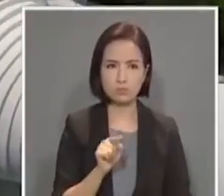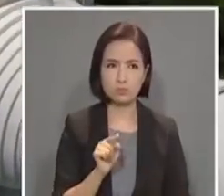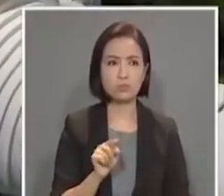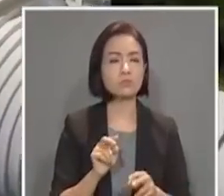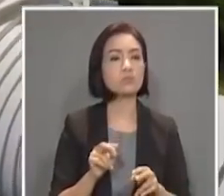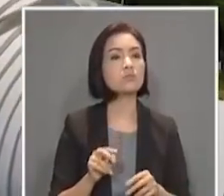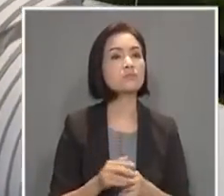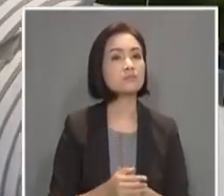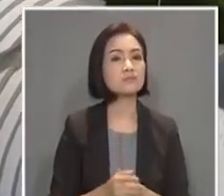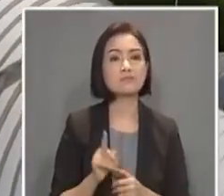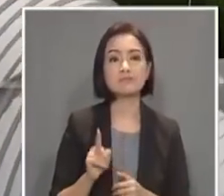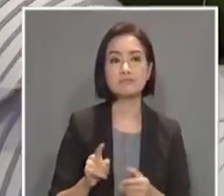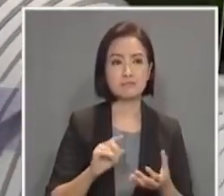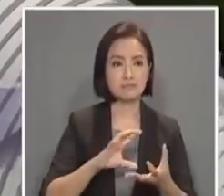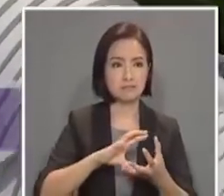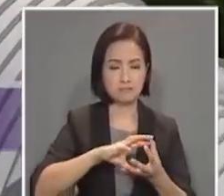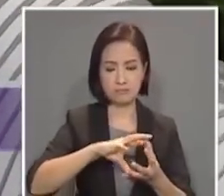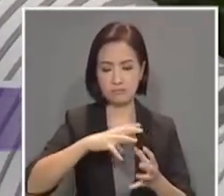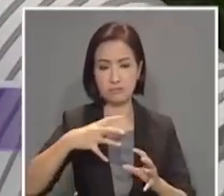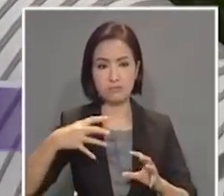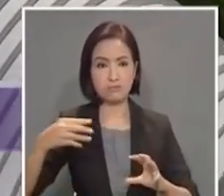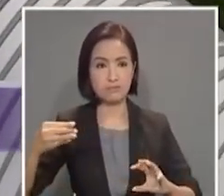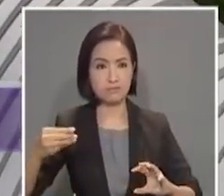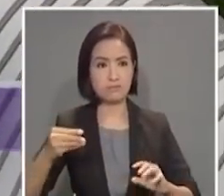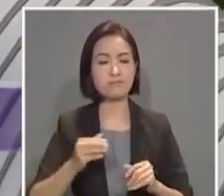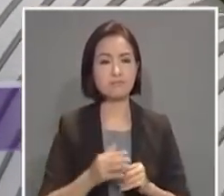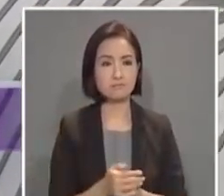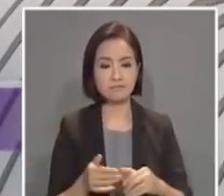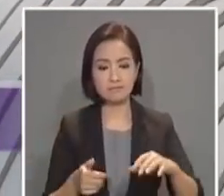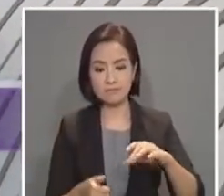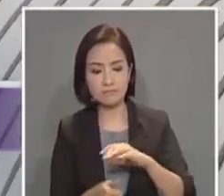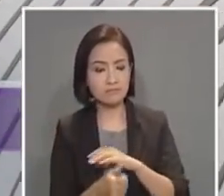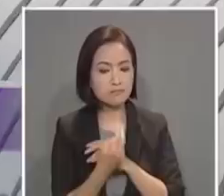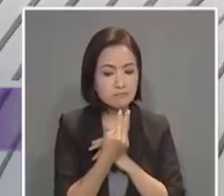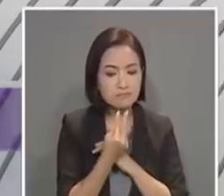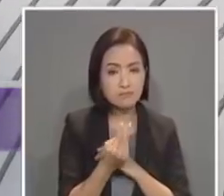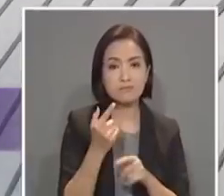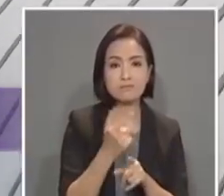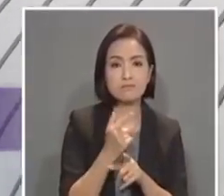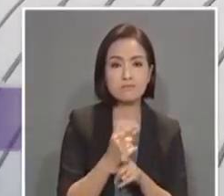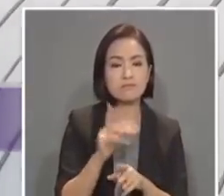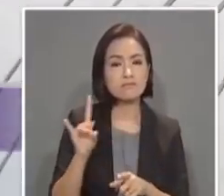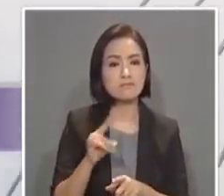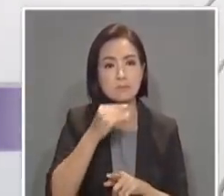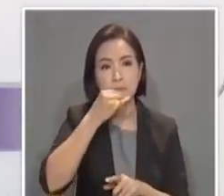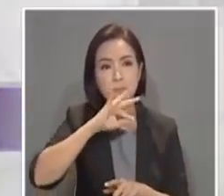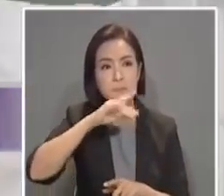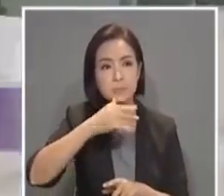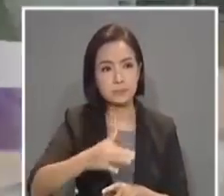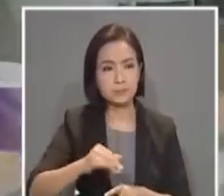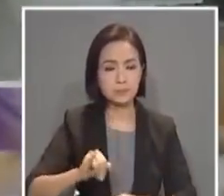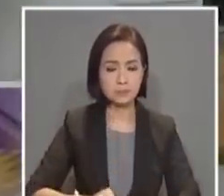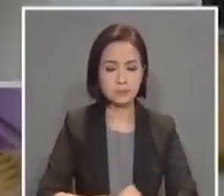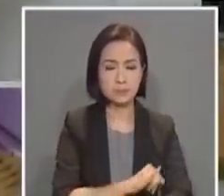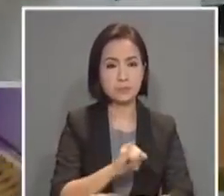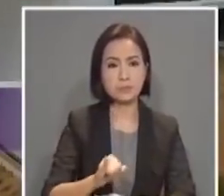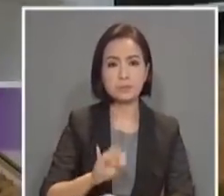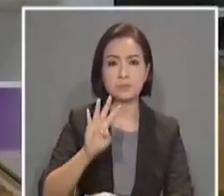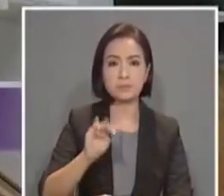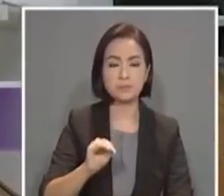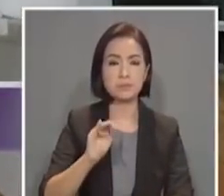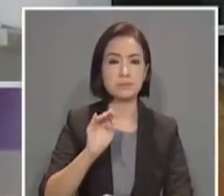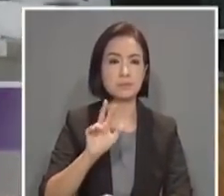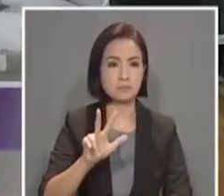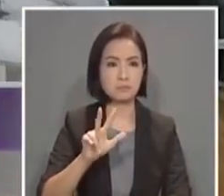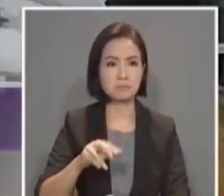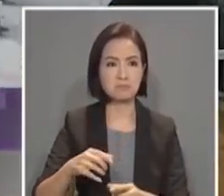อควาเรียมหอยสังหรือโครงการสร้างศูนย์การศึกษาเพาะเลี้ยงสัตว์น้ำทะเลสาบสงขลาบนเนื้อที่43ไร่และมีพื้นที่ส่วนจัด